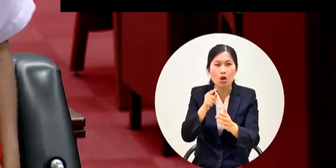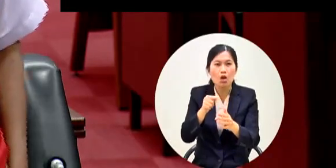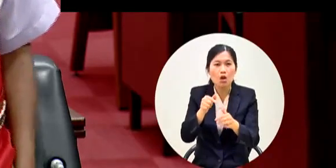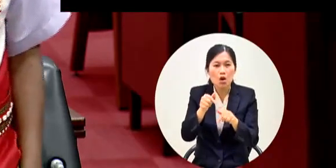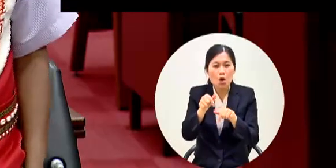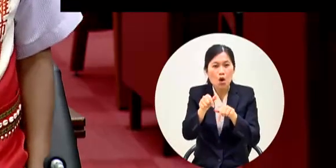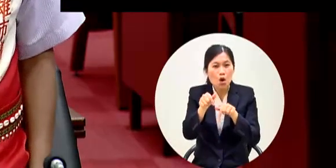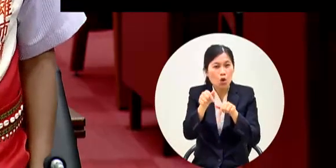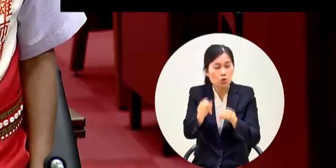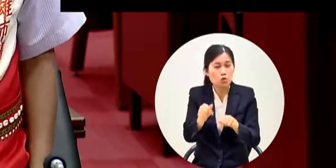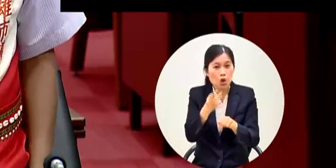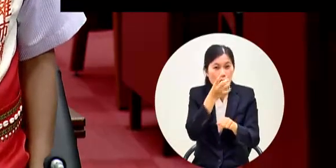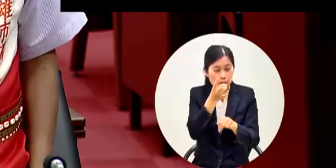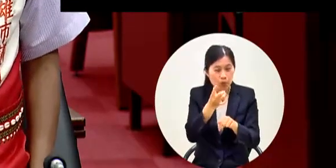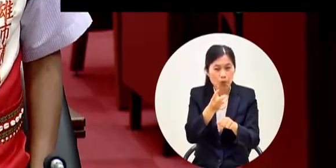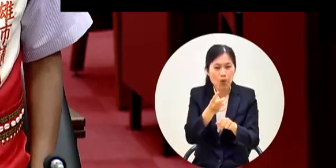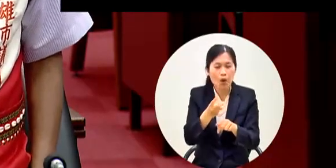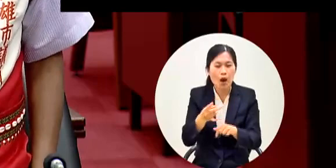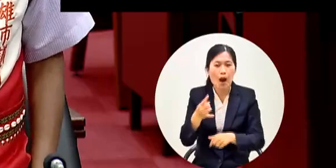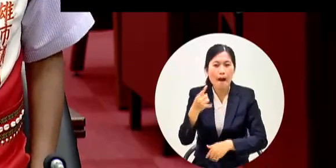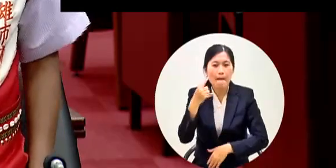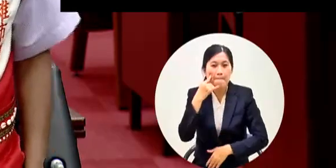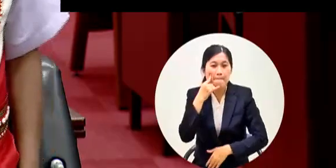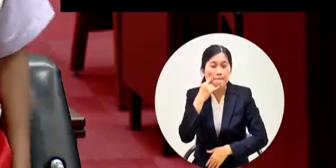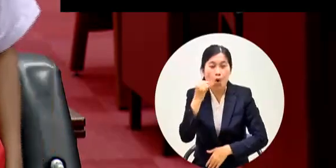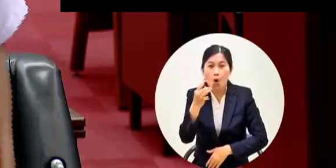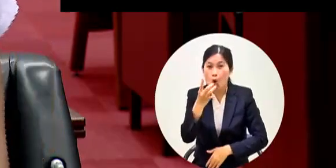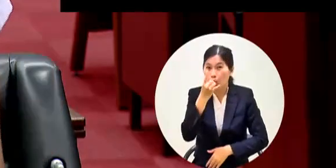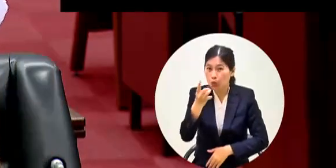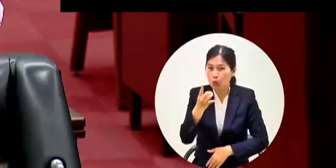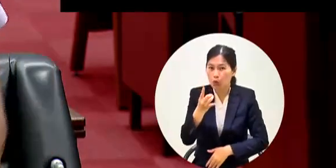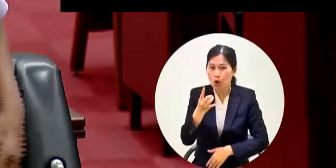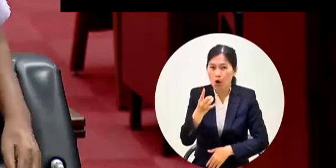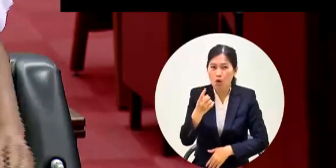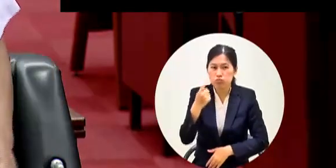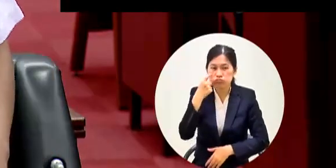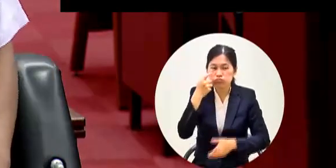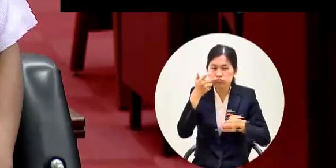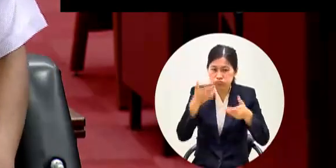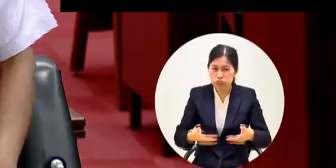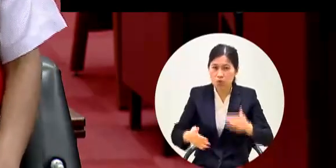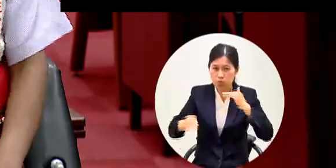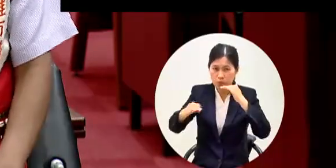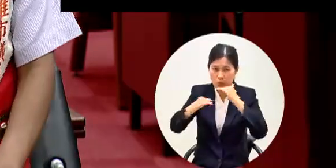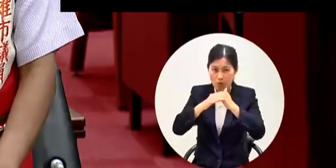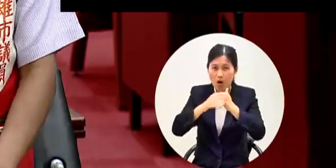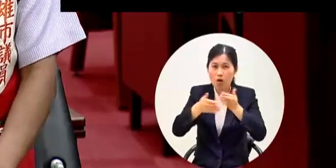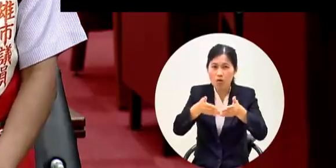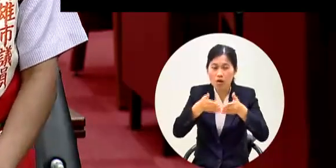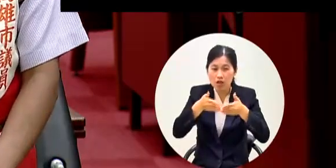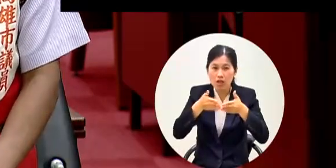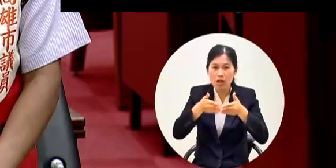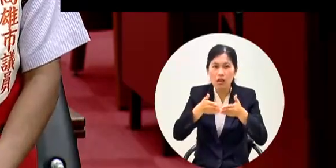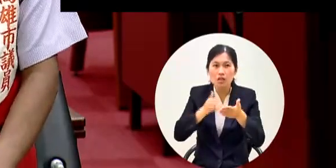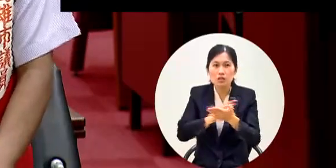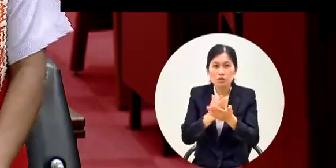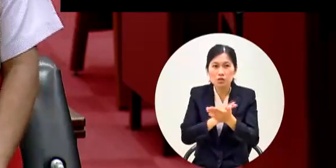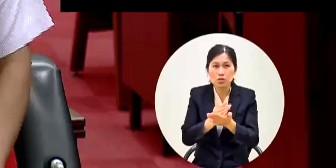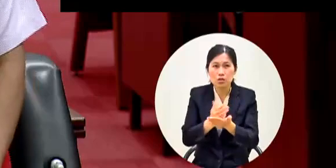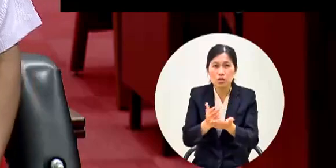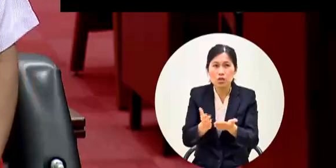字，没有文化，没有语言，这个组织会灭亡